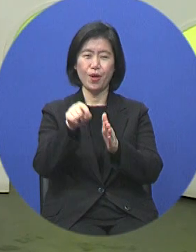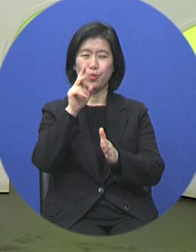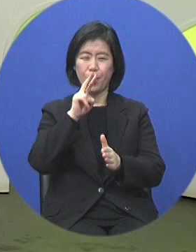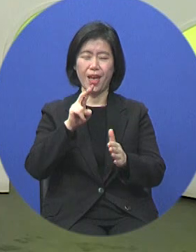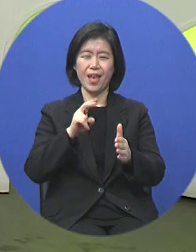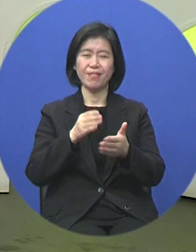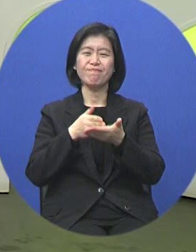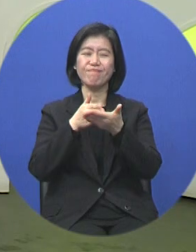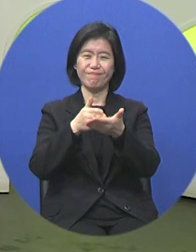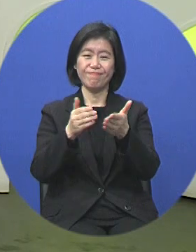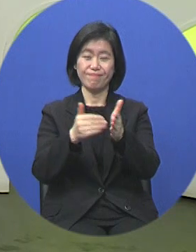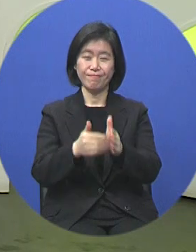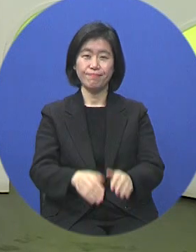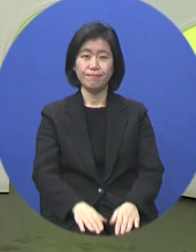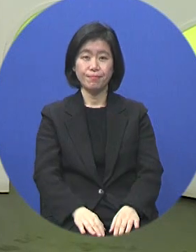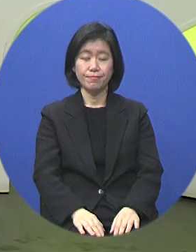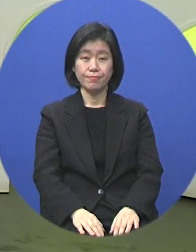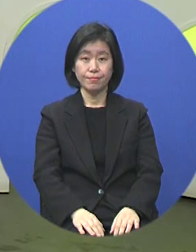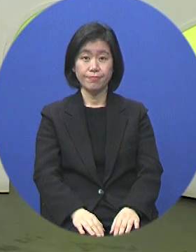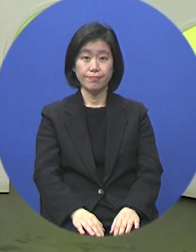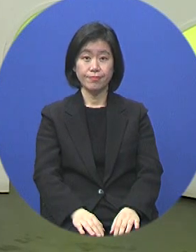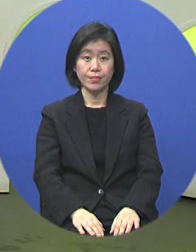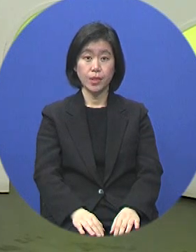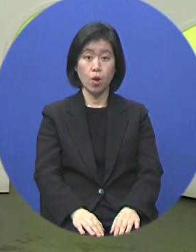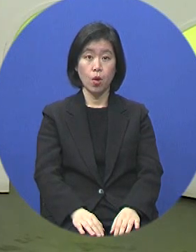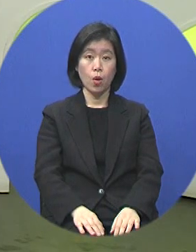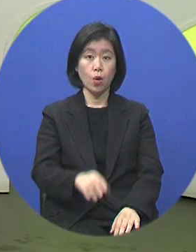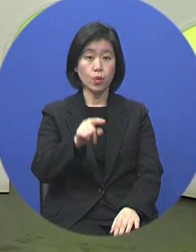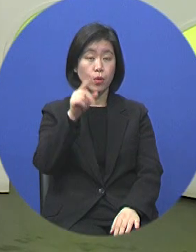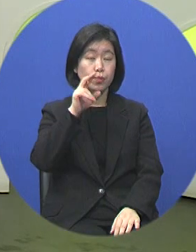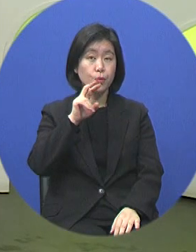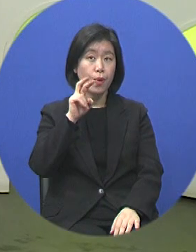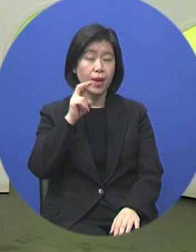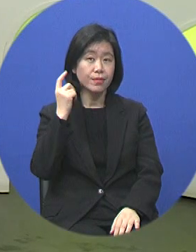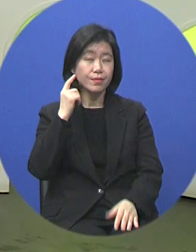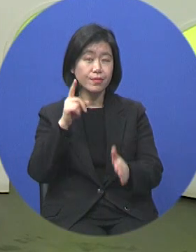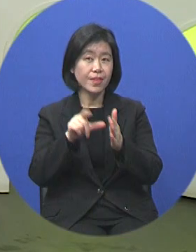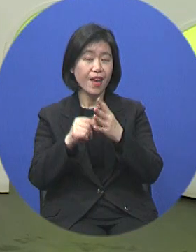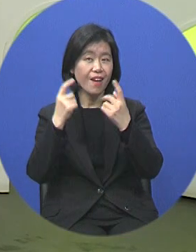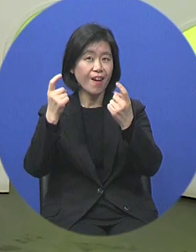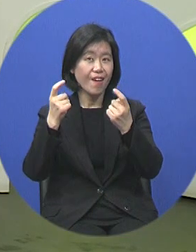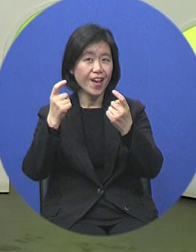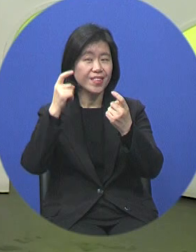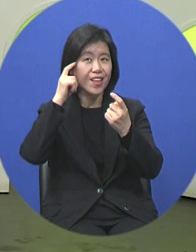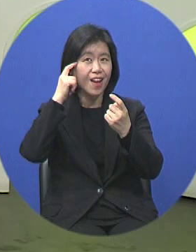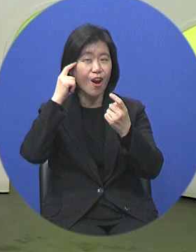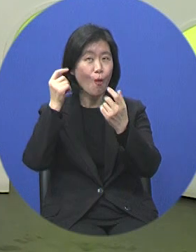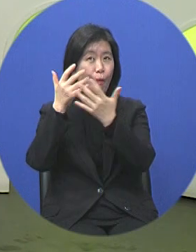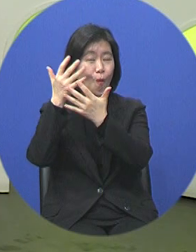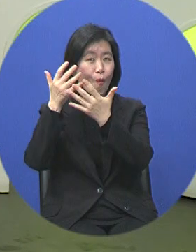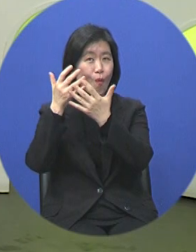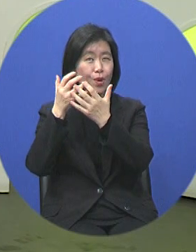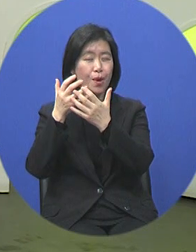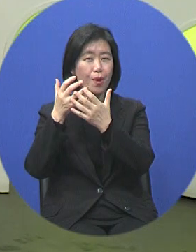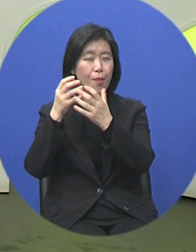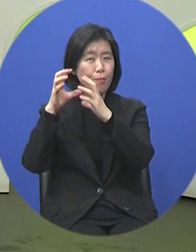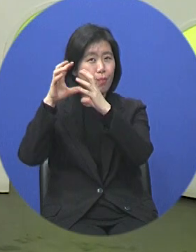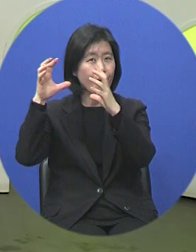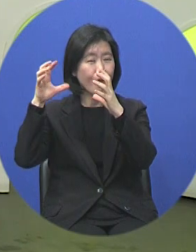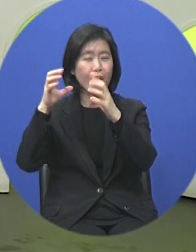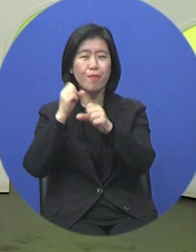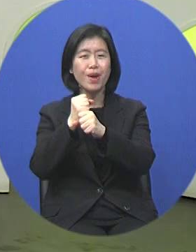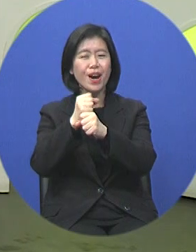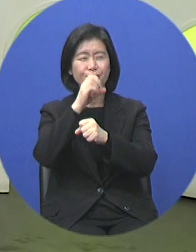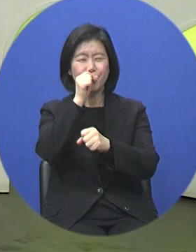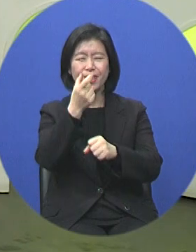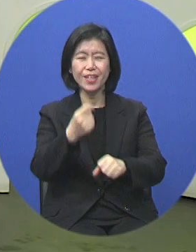칠번국도를 들으면서 어딘가를 여행 간다고 상상하면서 들어야겠네요. 그렇죠. 여행 네. 갈 준비를 하고